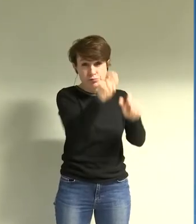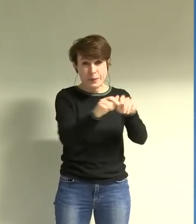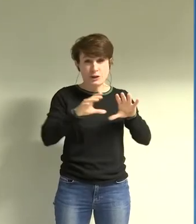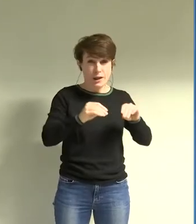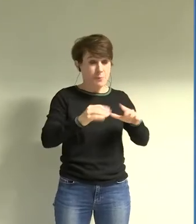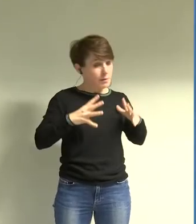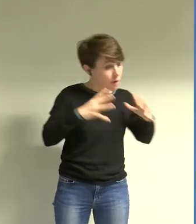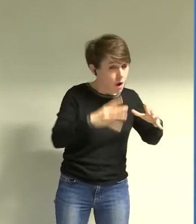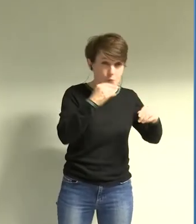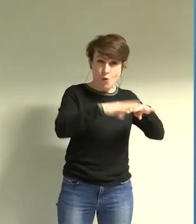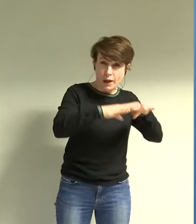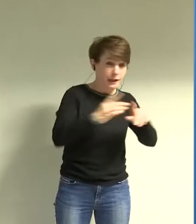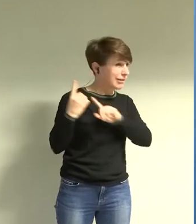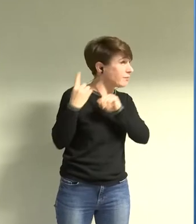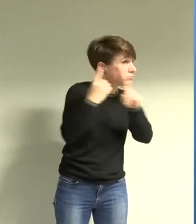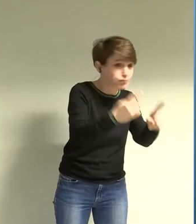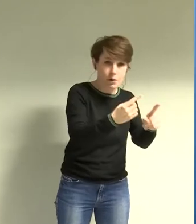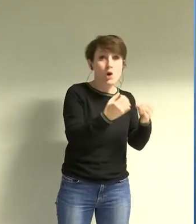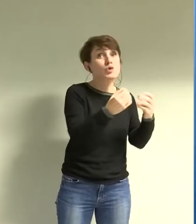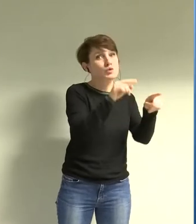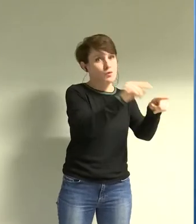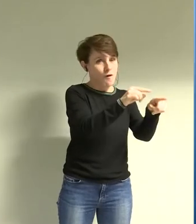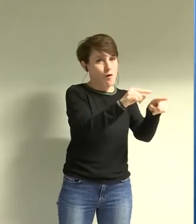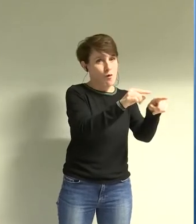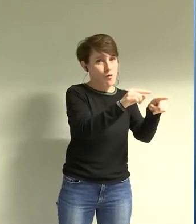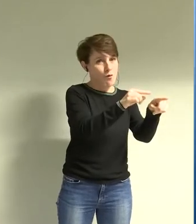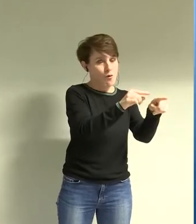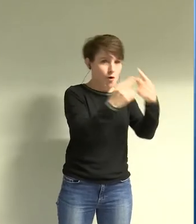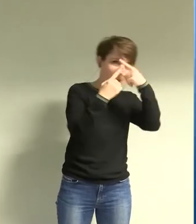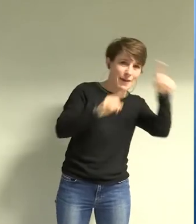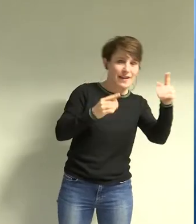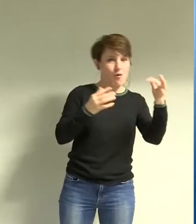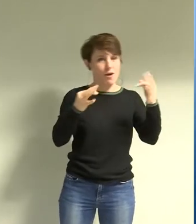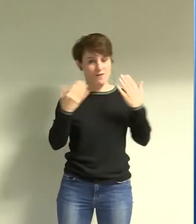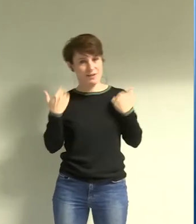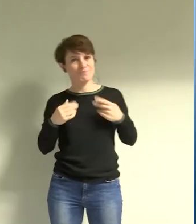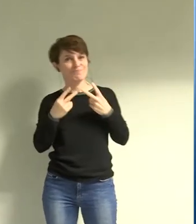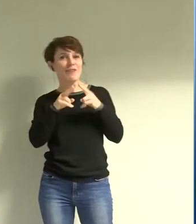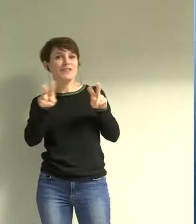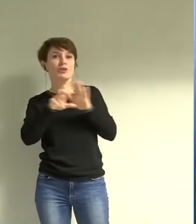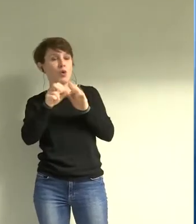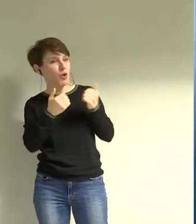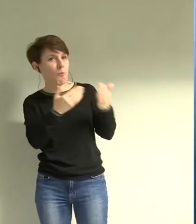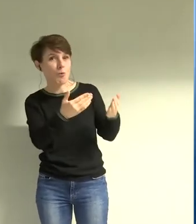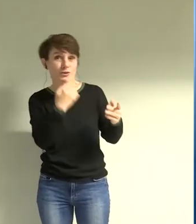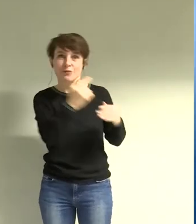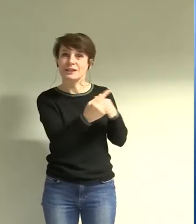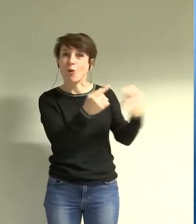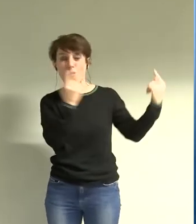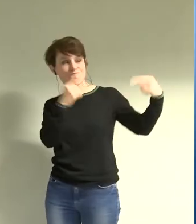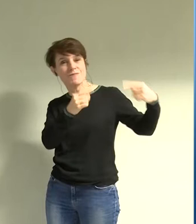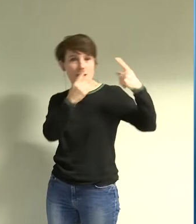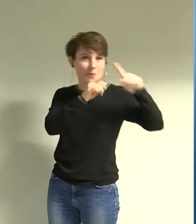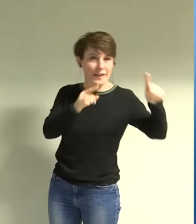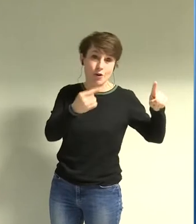nombreuses années sont souvent en désaccord avec ce que vous proposez s'ils sont contre vous c'est donc sans doute qu'ils ne sont